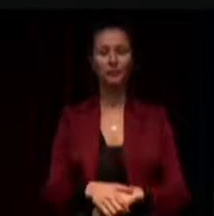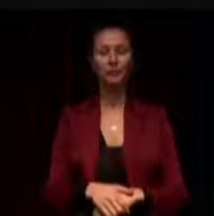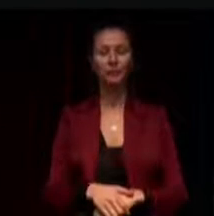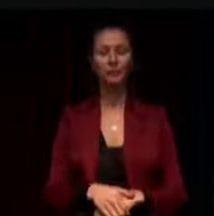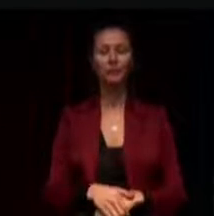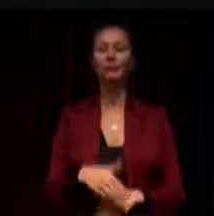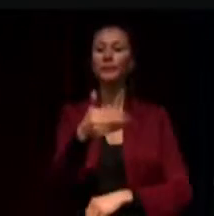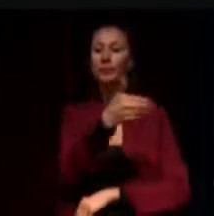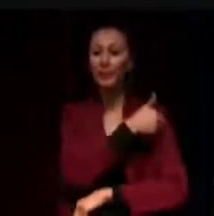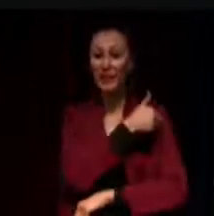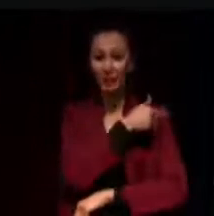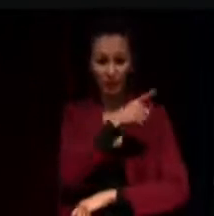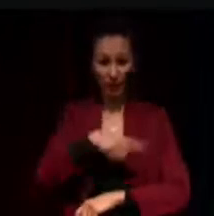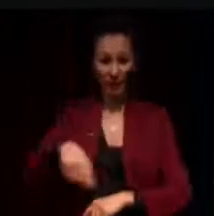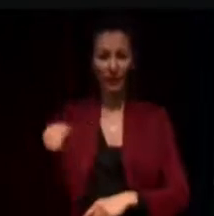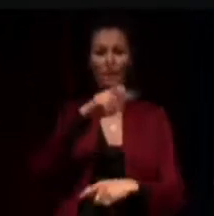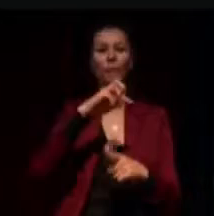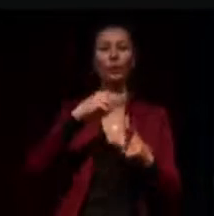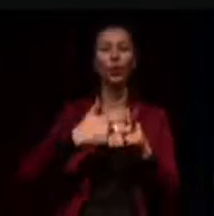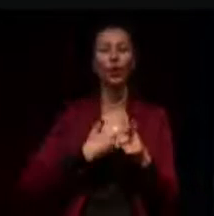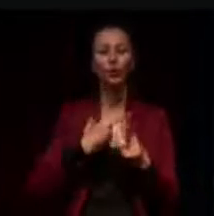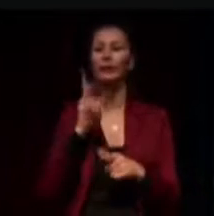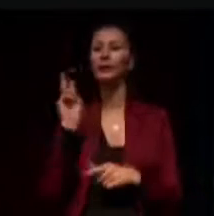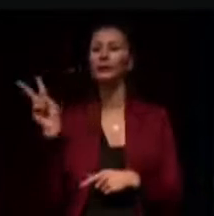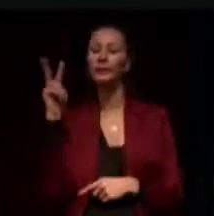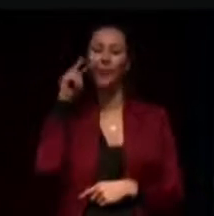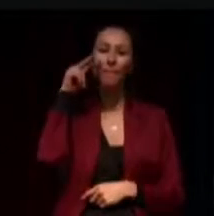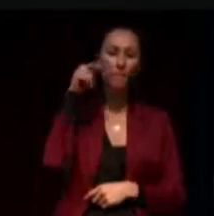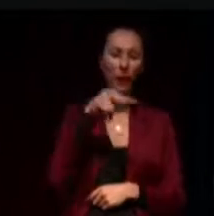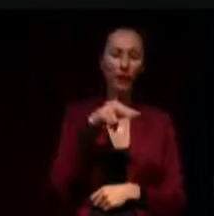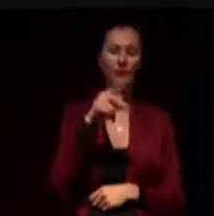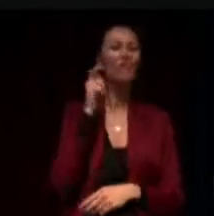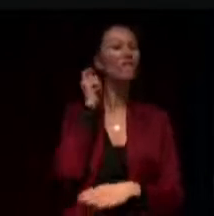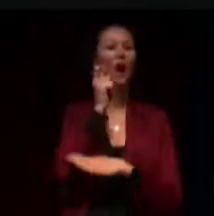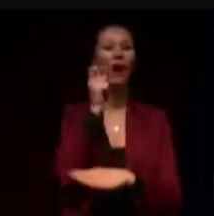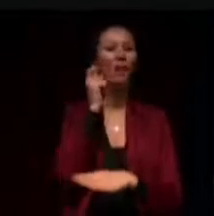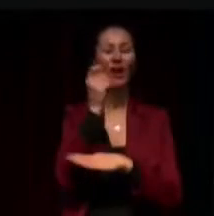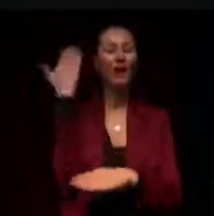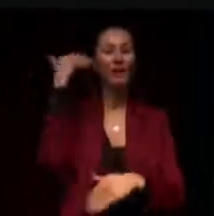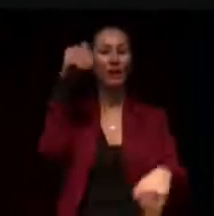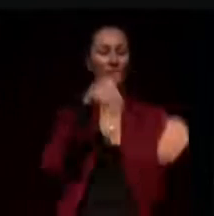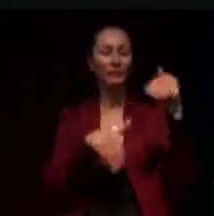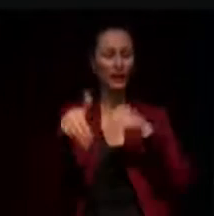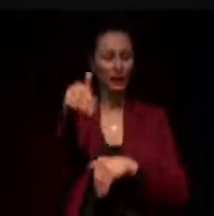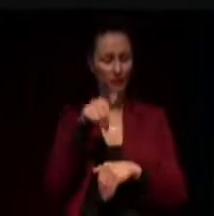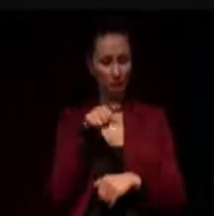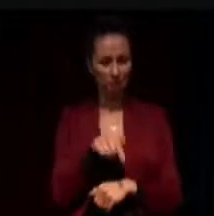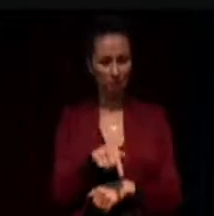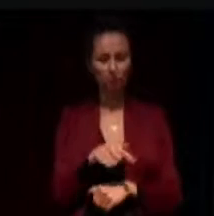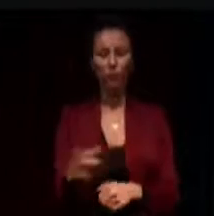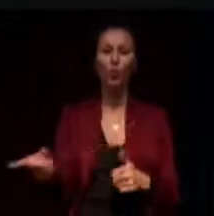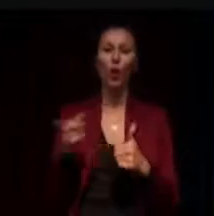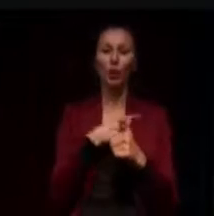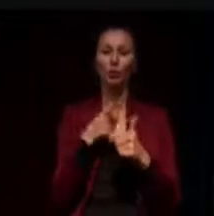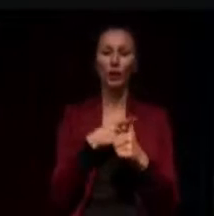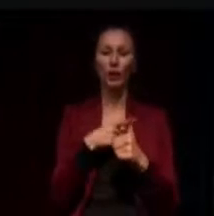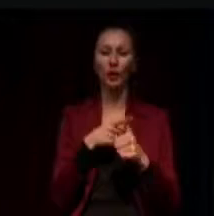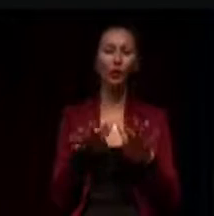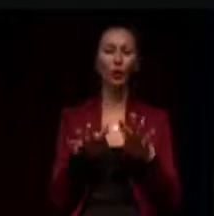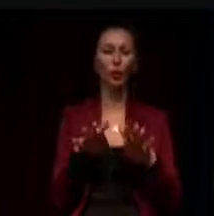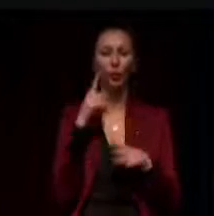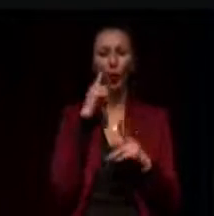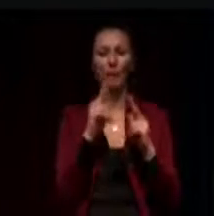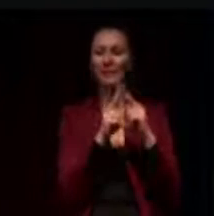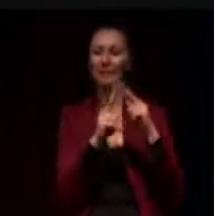bu hizmetlere, projelere sizin de bakıldığı zaman vaatleriniz var. Öncelik durumuna